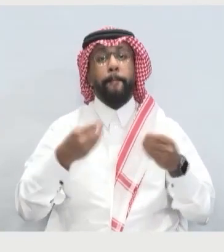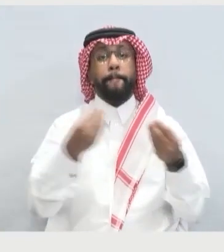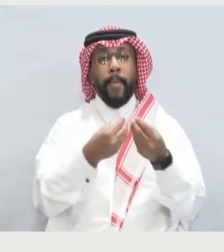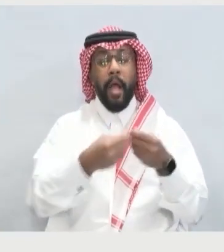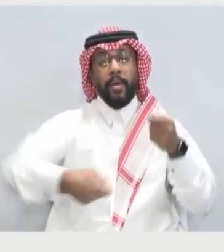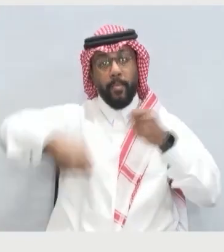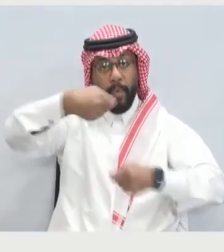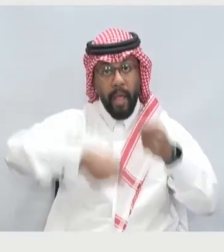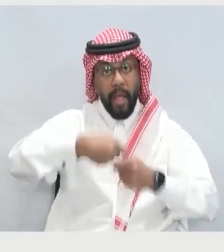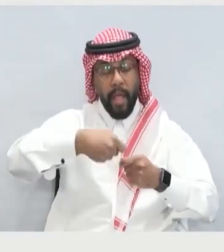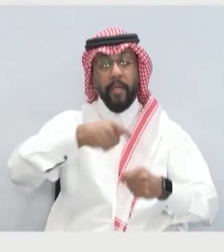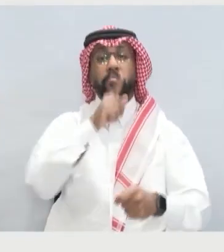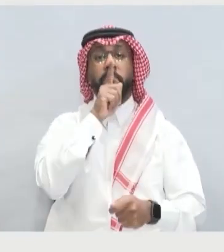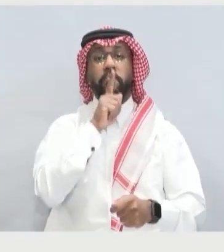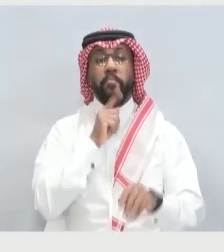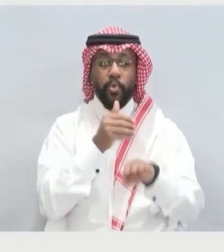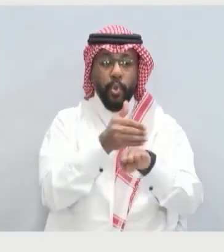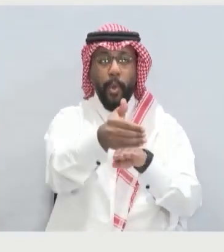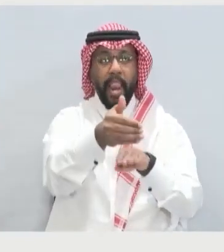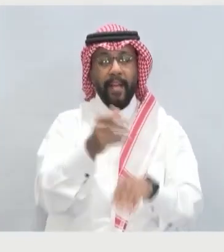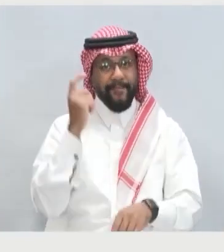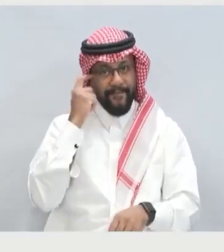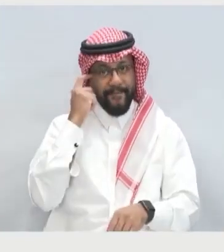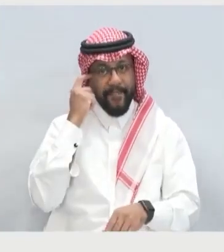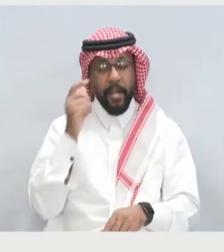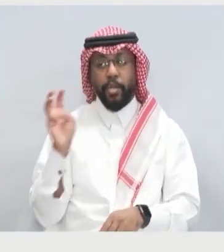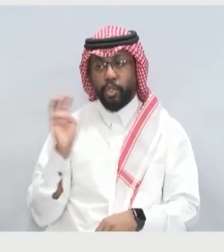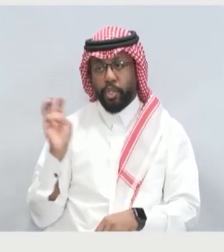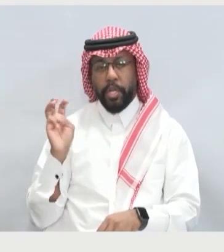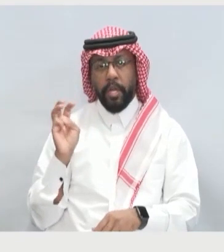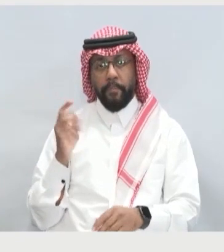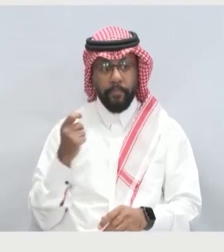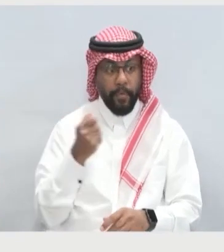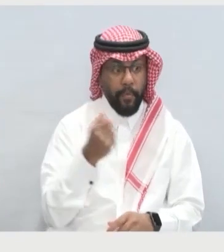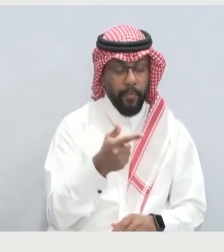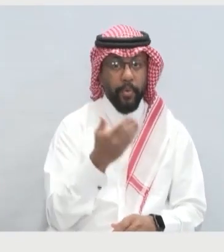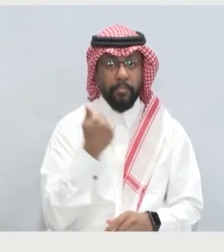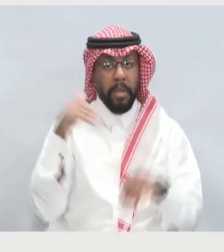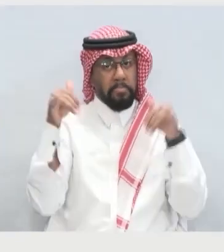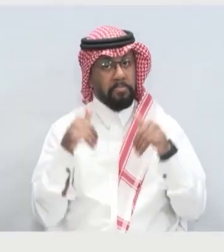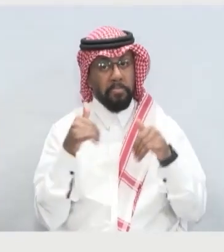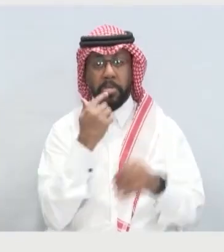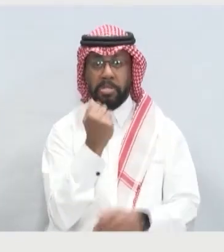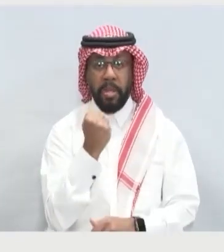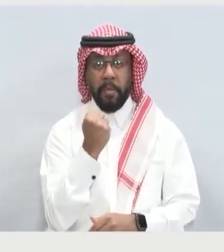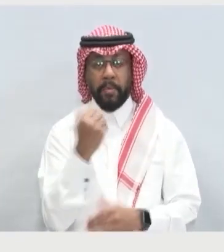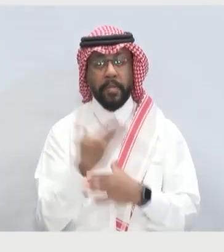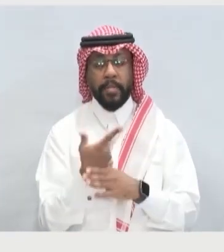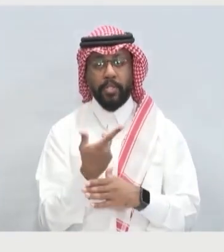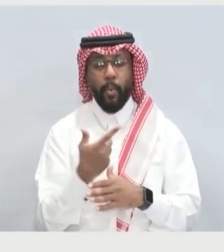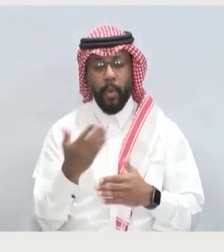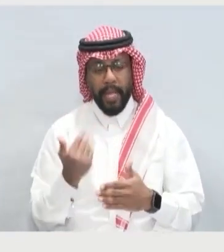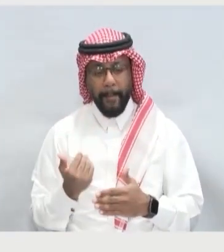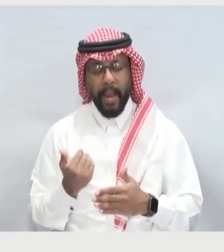طويله الاجل اذا كما ذكرنا قد يكون لدى بعض الشركات مثلا احتياج مرافق كثيره وبالتالي لا تستطيع بناء هذه